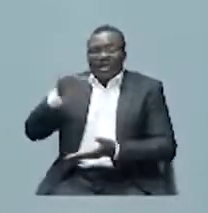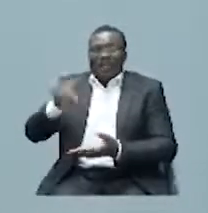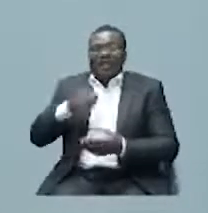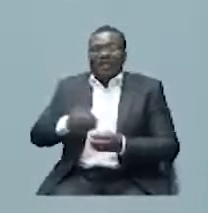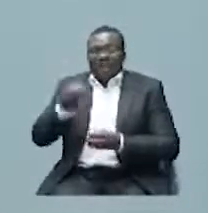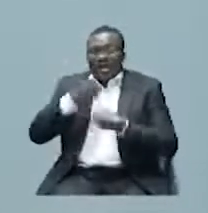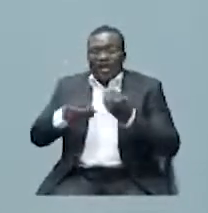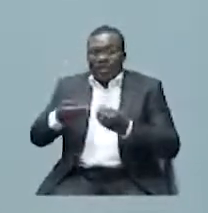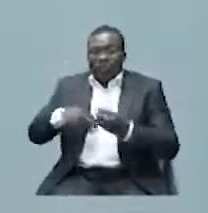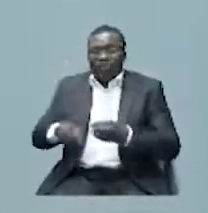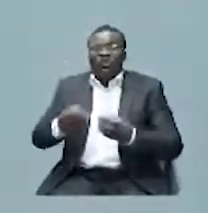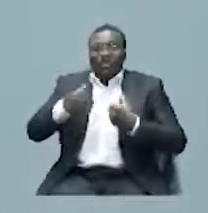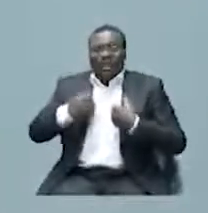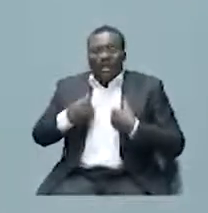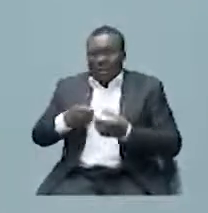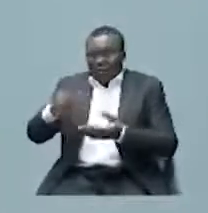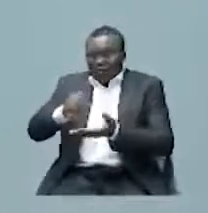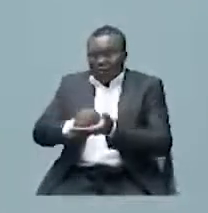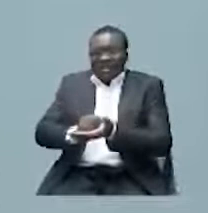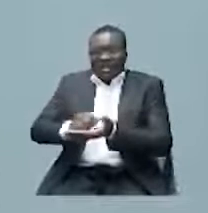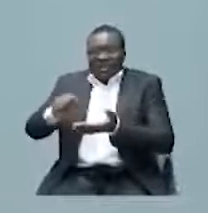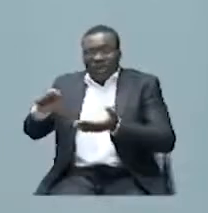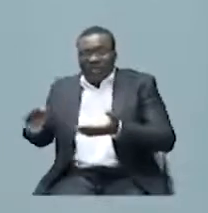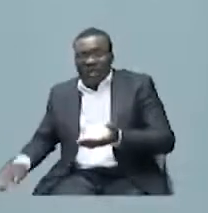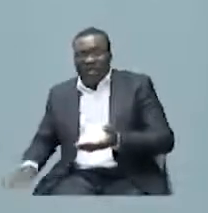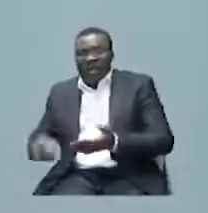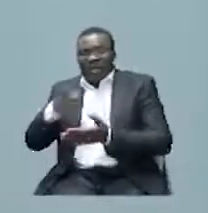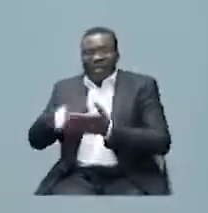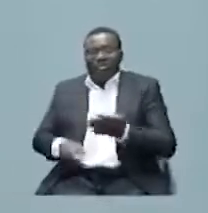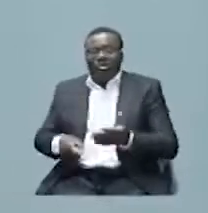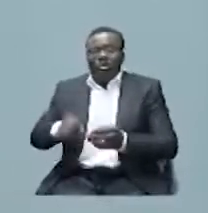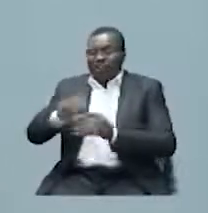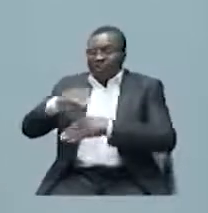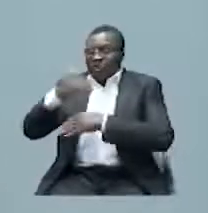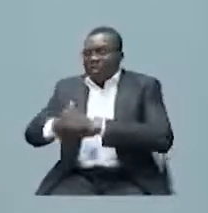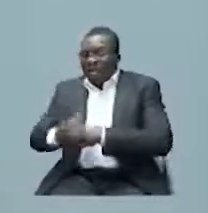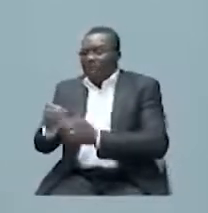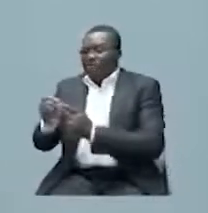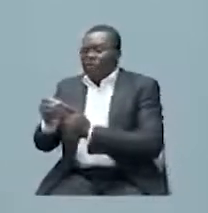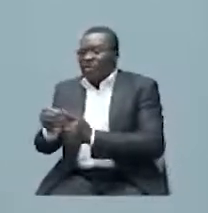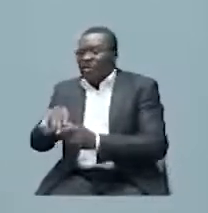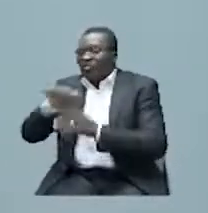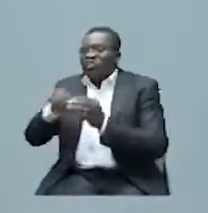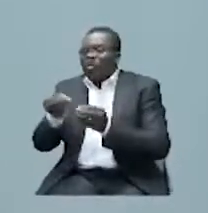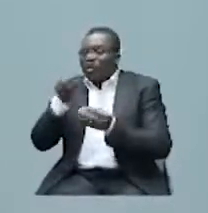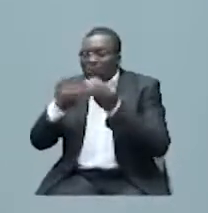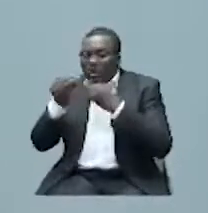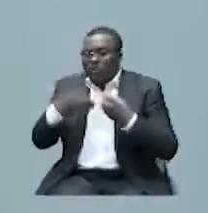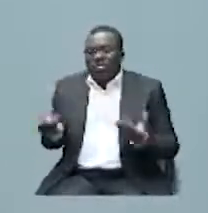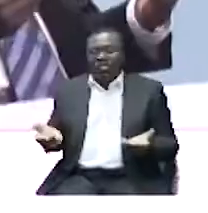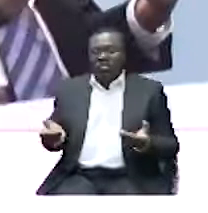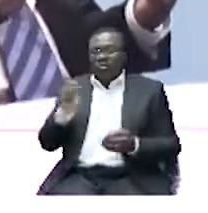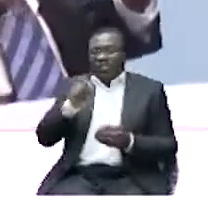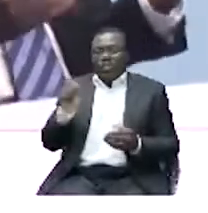vous prélevez des impôts sur la consommation, puisqu'on paye des taxes, des TVA sur le pain, sur le riz, sur tout ce que nous consommons. Oui.